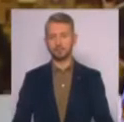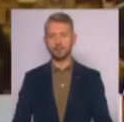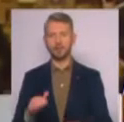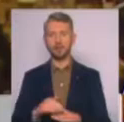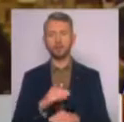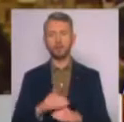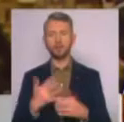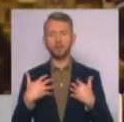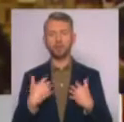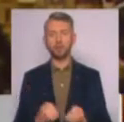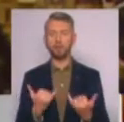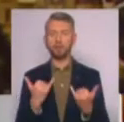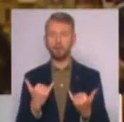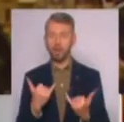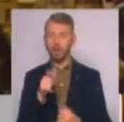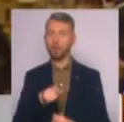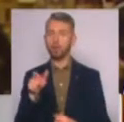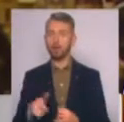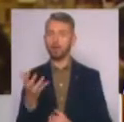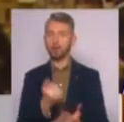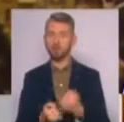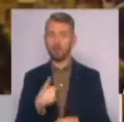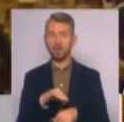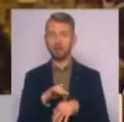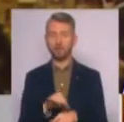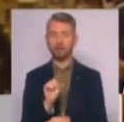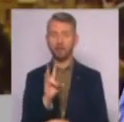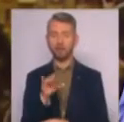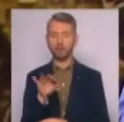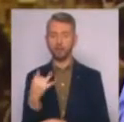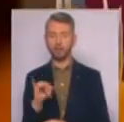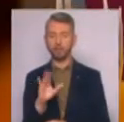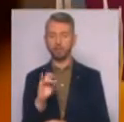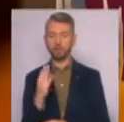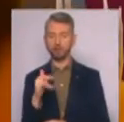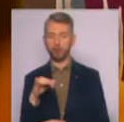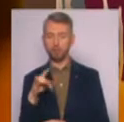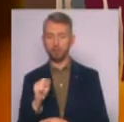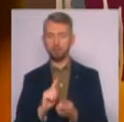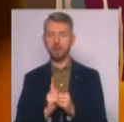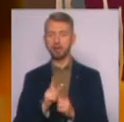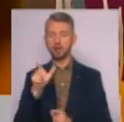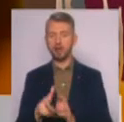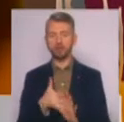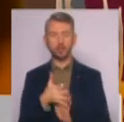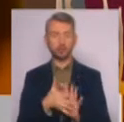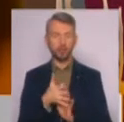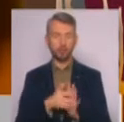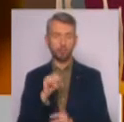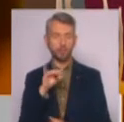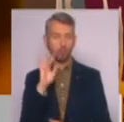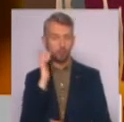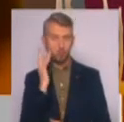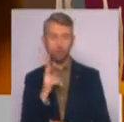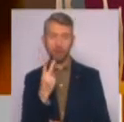Доброго здоров'я! В ефірі громадське приймання і я, ведучий Анатолій Вершигара. Перекладач жестової мови Ігор Бондаренко. Як